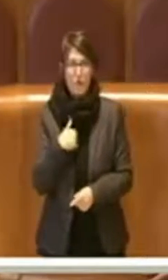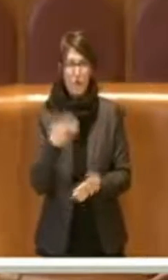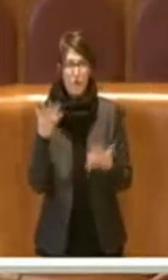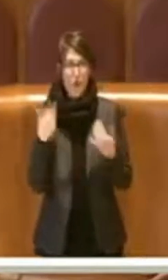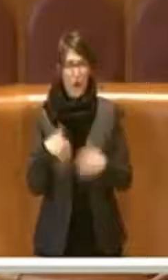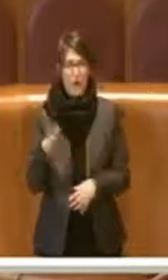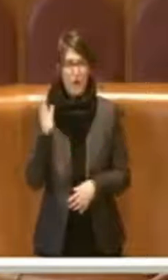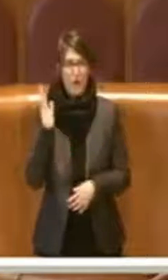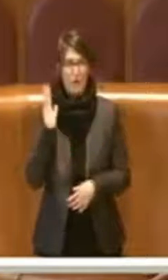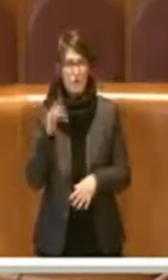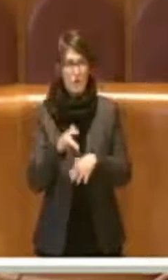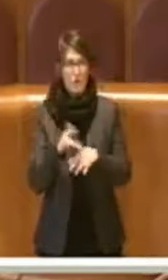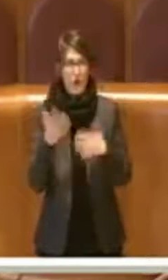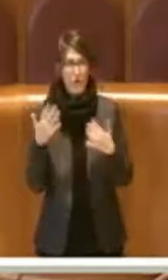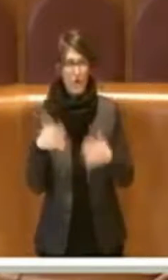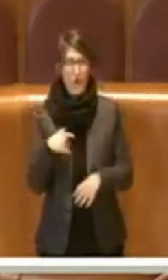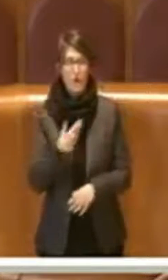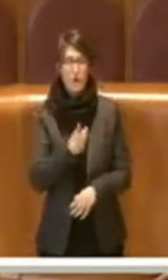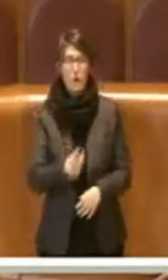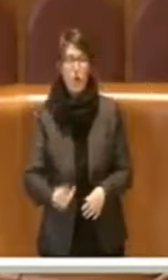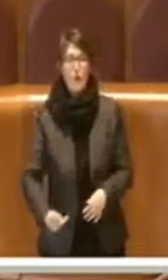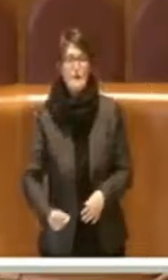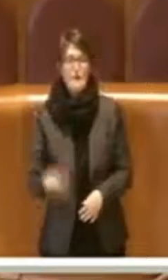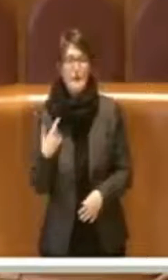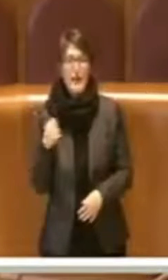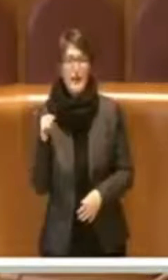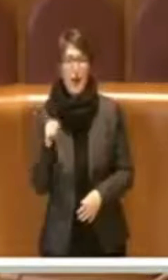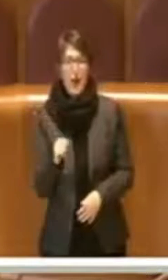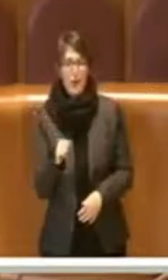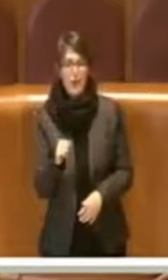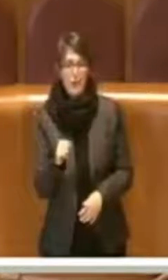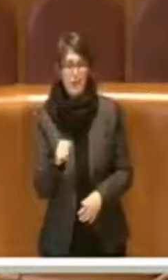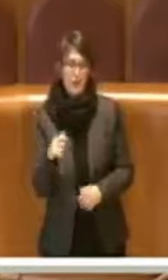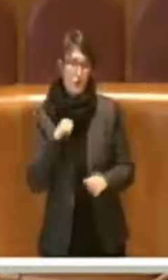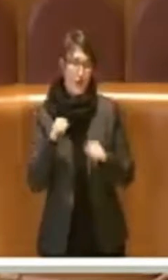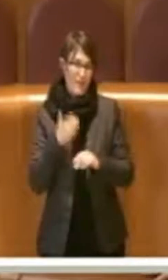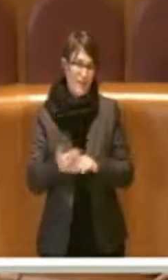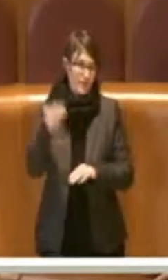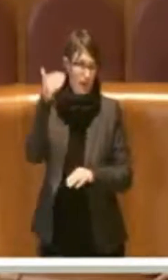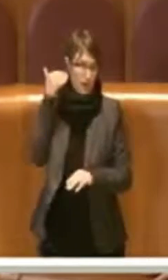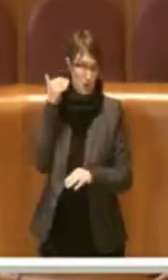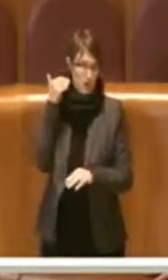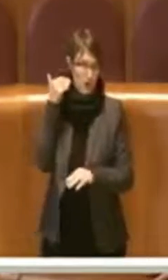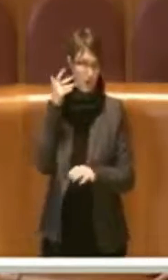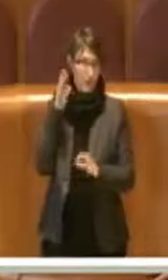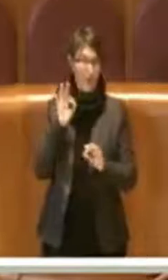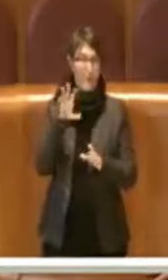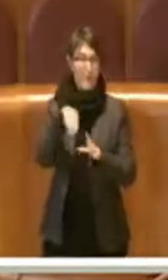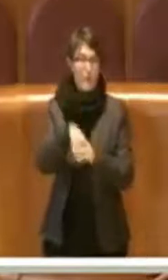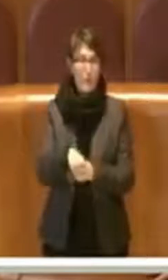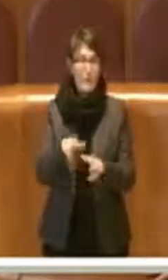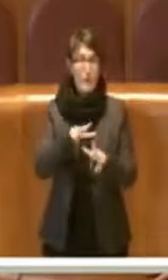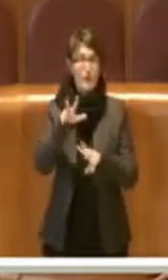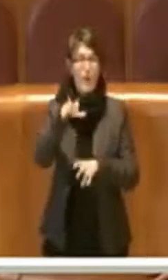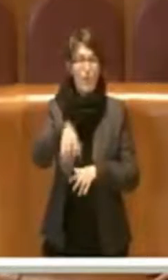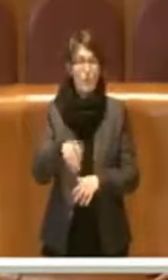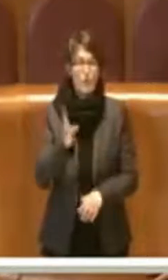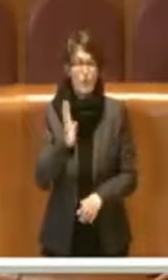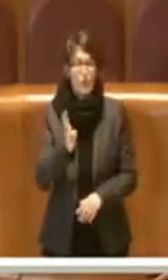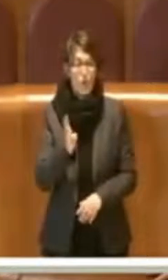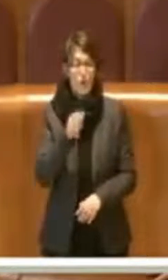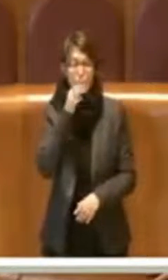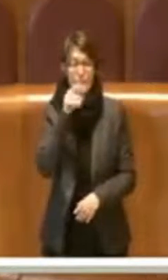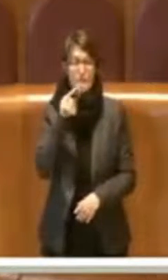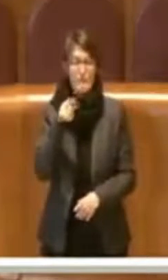nel municipio 14 e quindi nella passata consigliatura ovviamente, quindi questo procedimento l'ho seguito